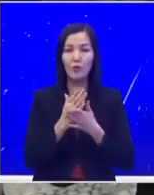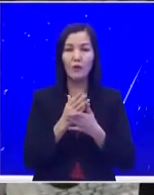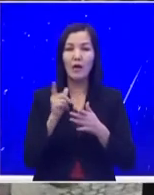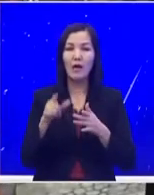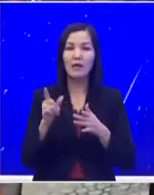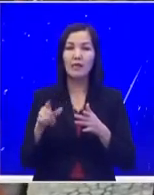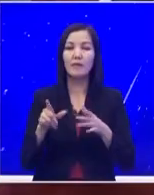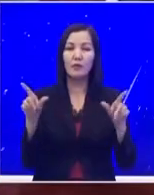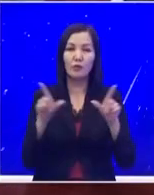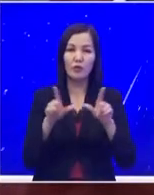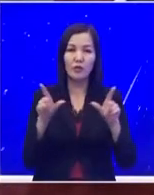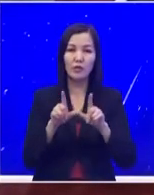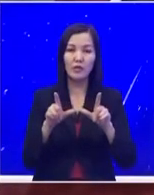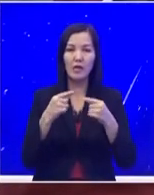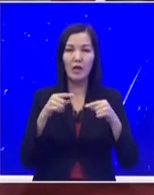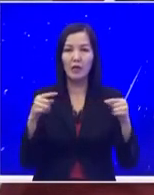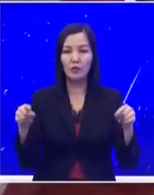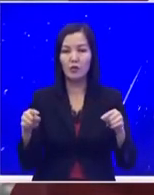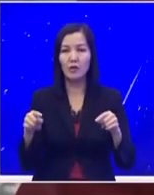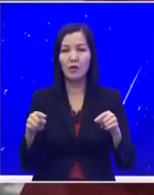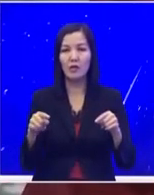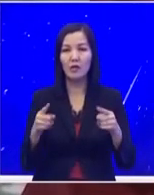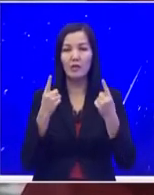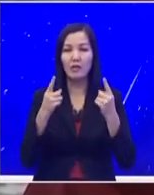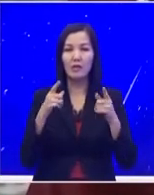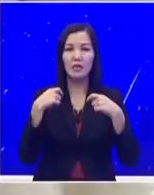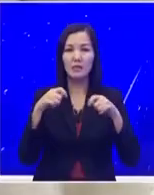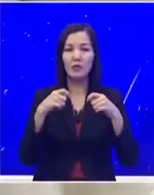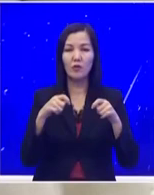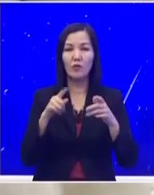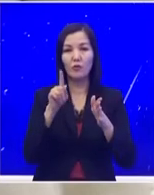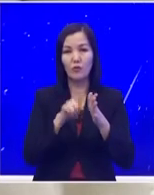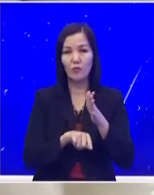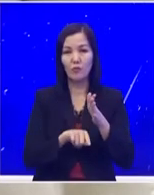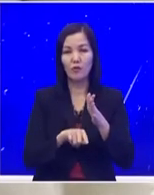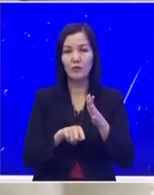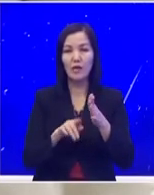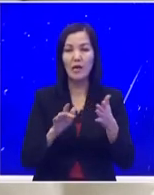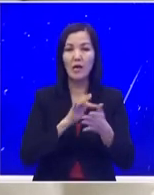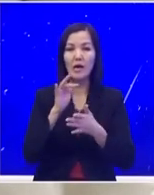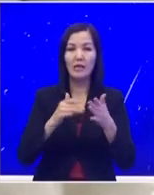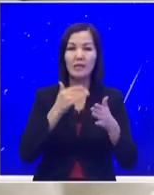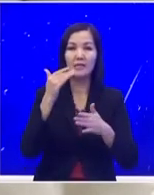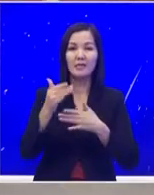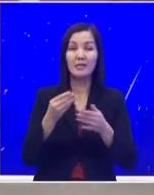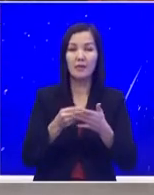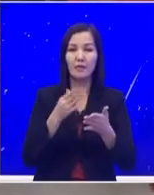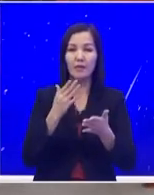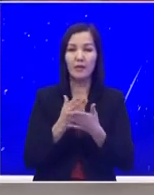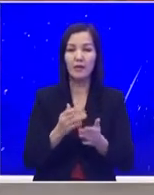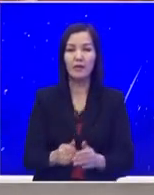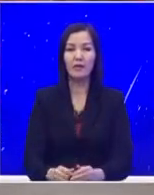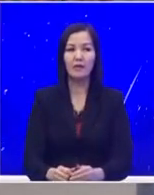пікірінше дүкендерде баға әртүрлі. Ірі сауда орталықтарында арзандау болса, шаһар сыртында сәл қымбатырақ.